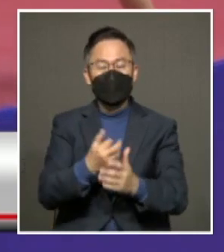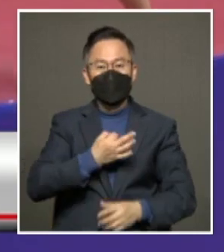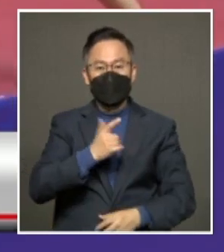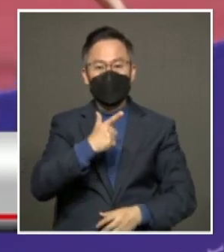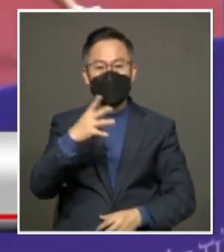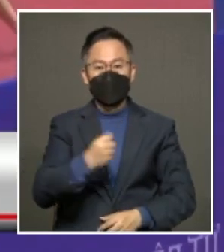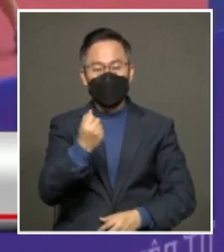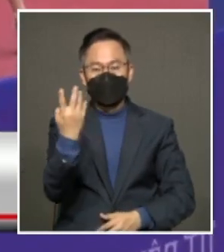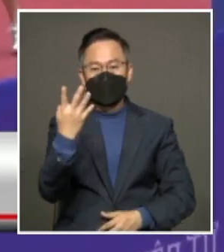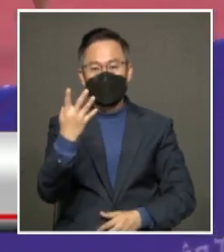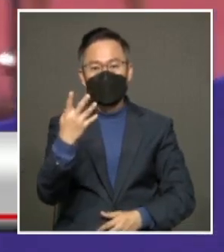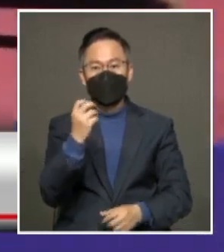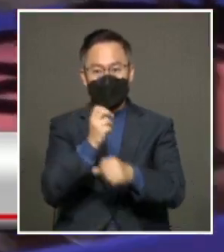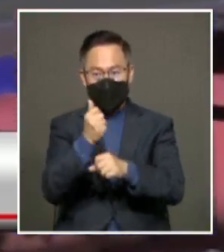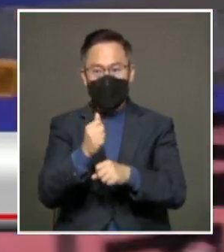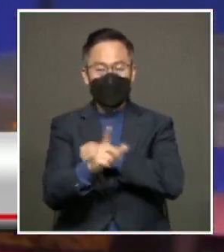หรียญทองเป็นต้น